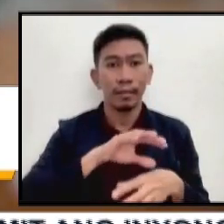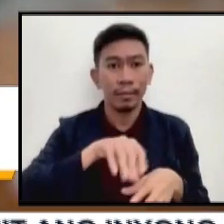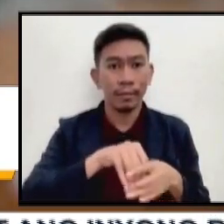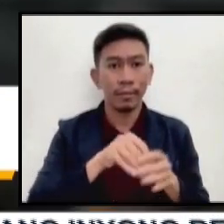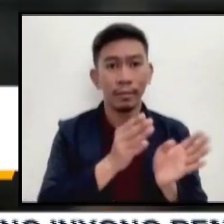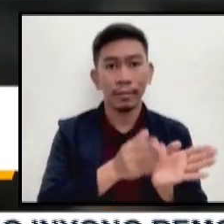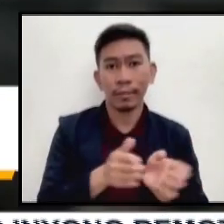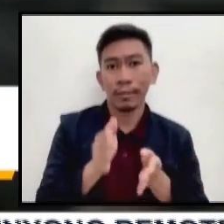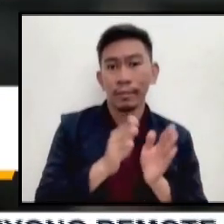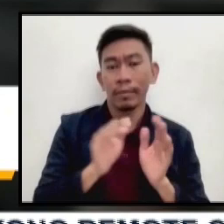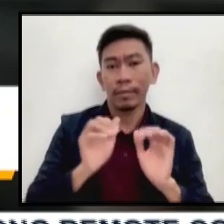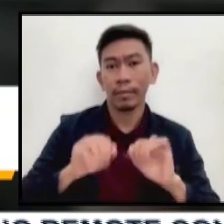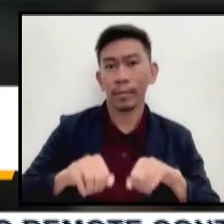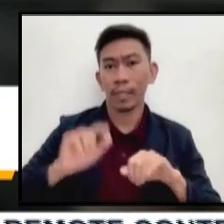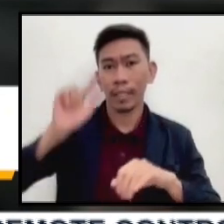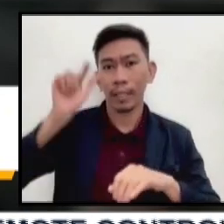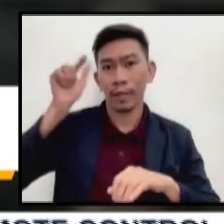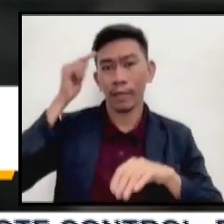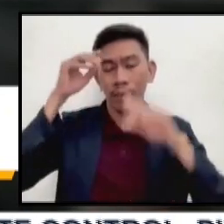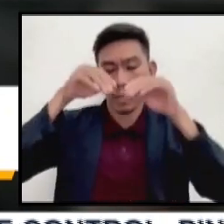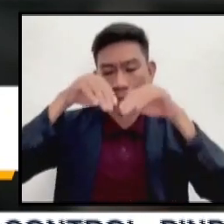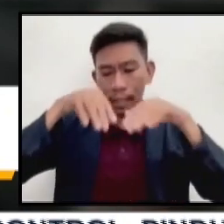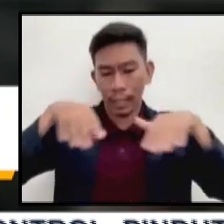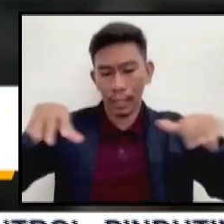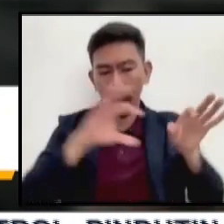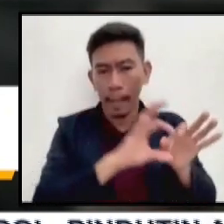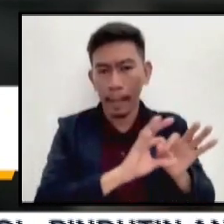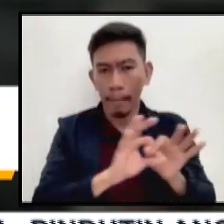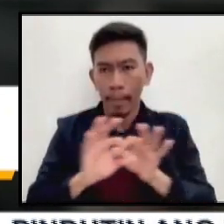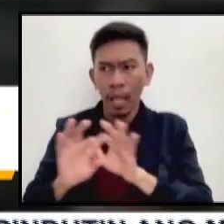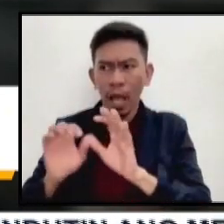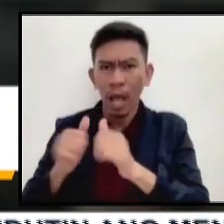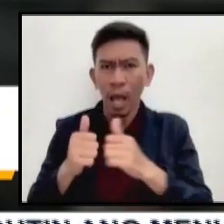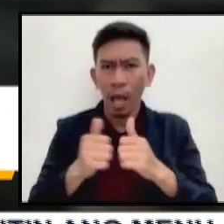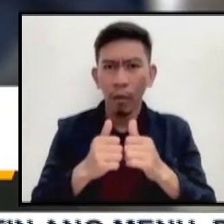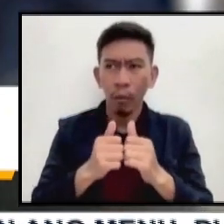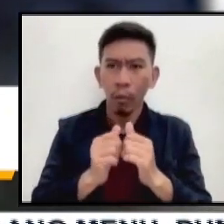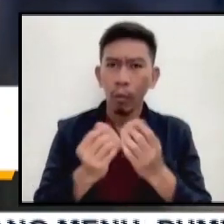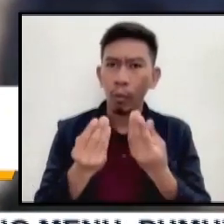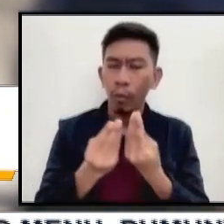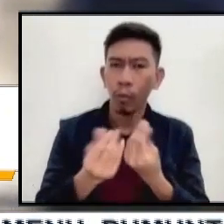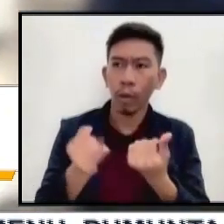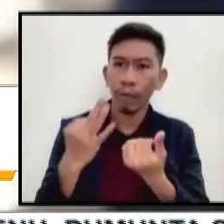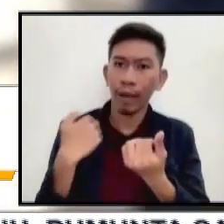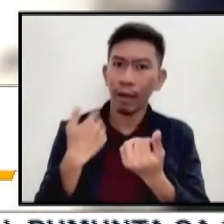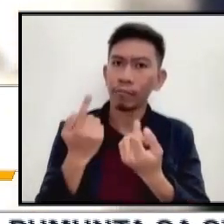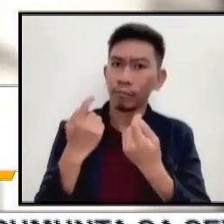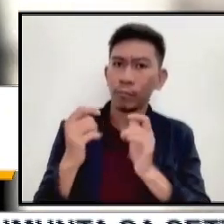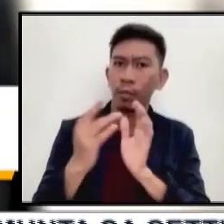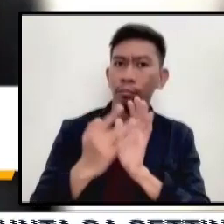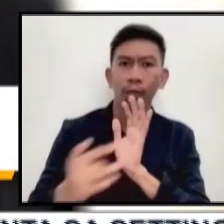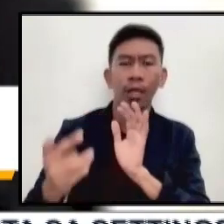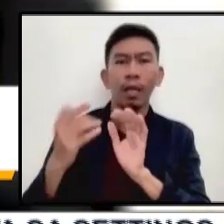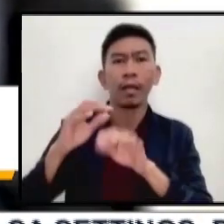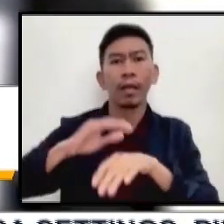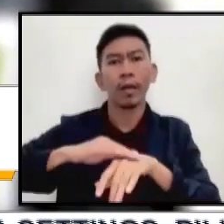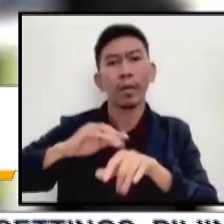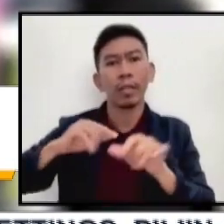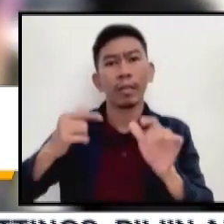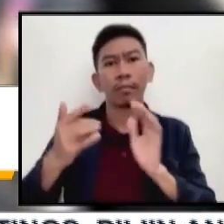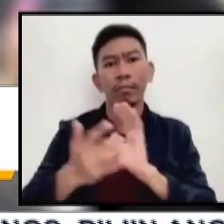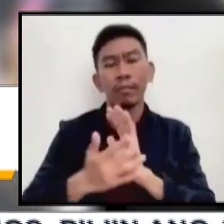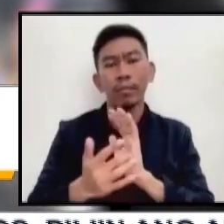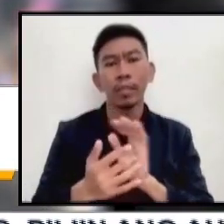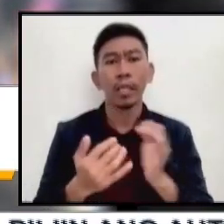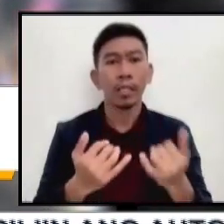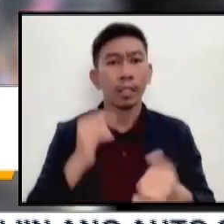kung paano tutugon sakaling may mga pagatangka sa cybersecurity ng bansa. Nananatiling mahigpit ang pagprotekta ng gobyerno sa